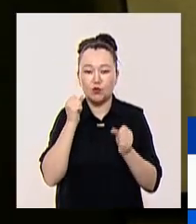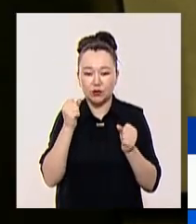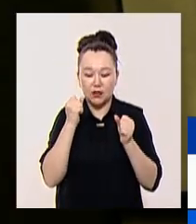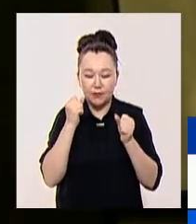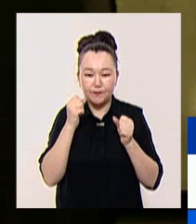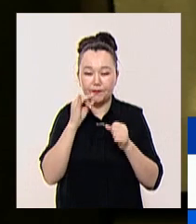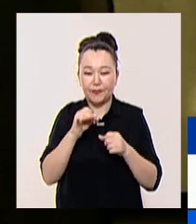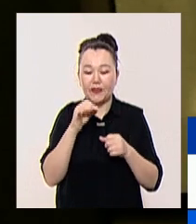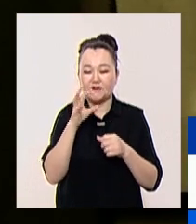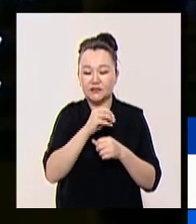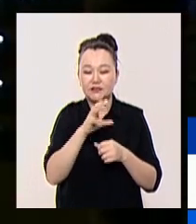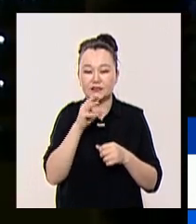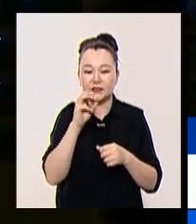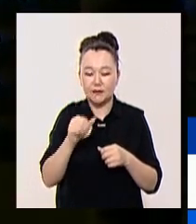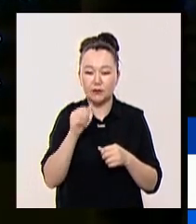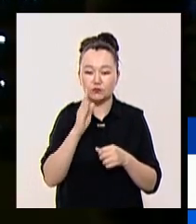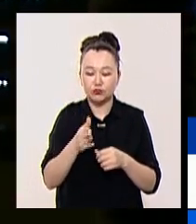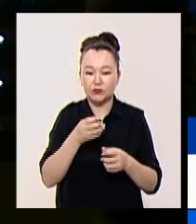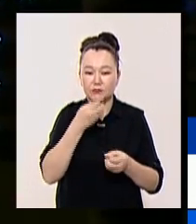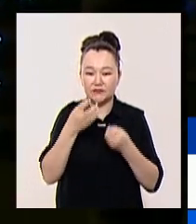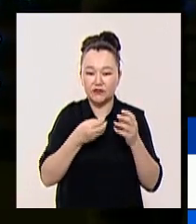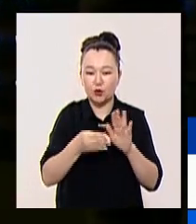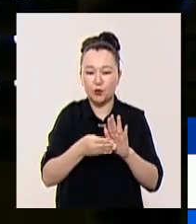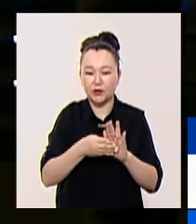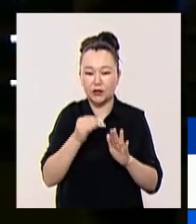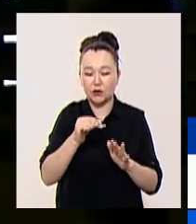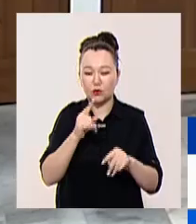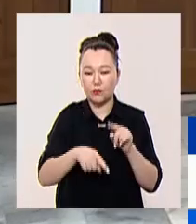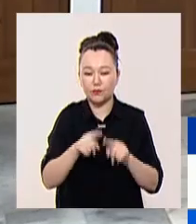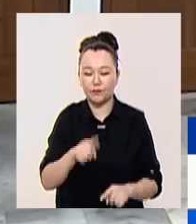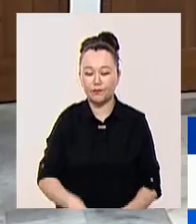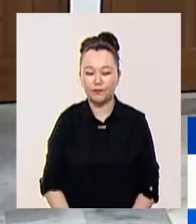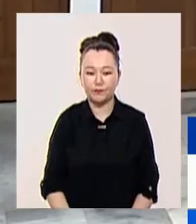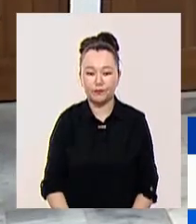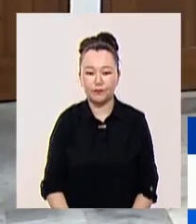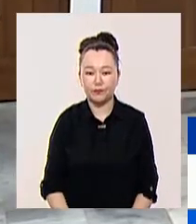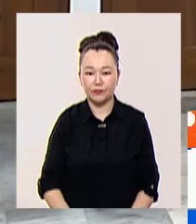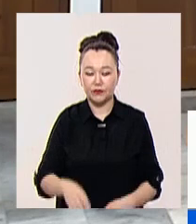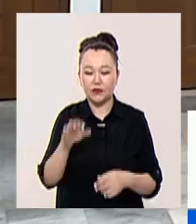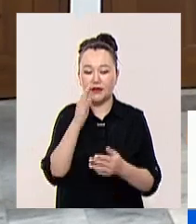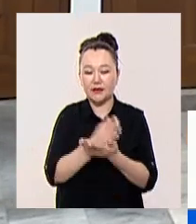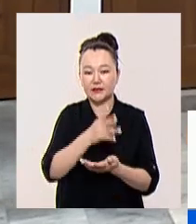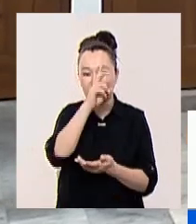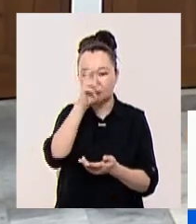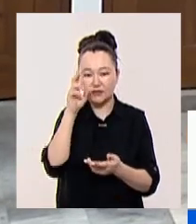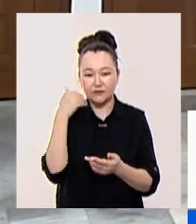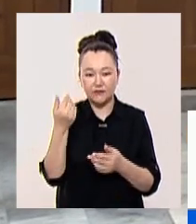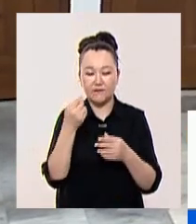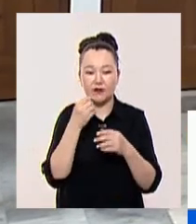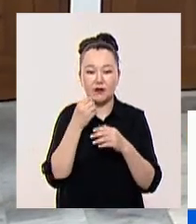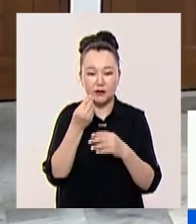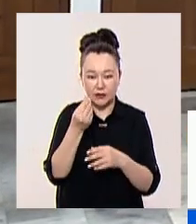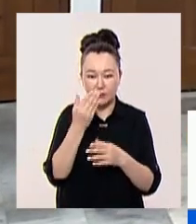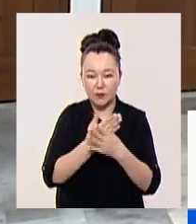без системных реформ так и будут процветать коррупция и кумовство. Есть государственное финансирование и